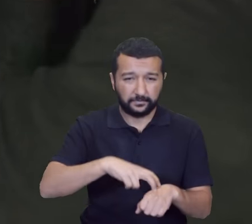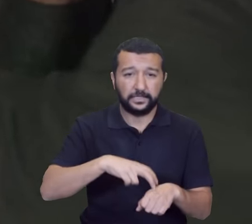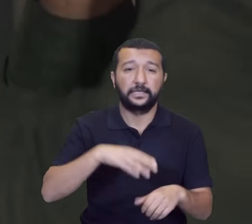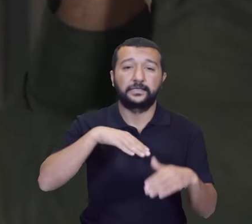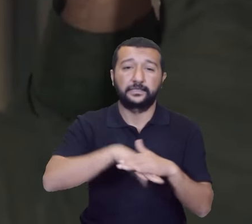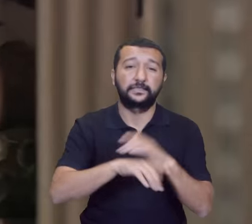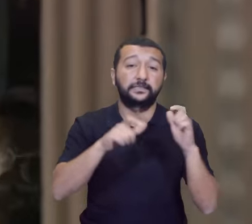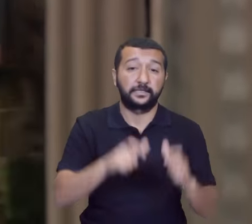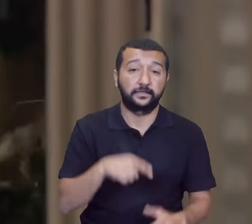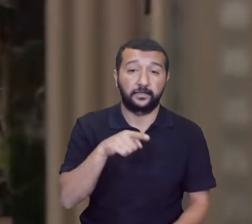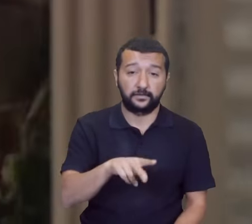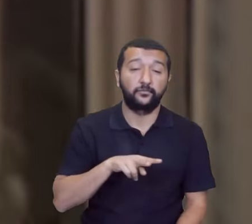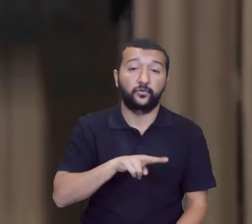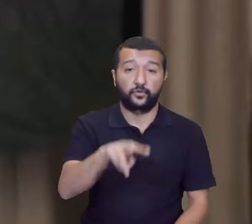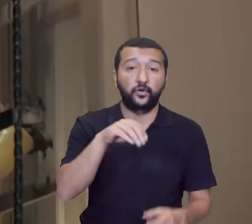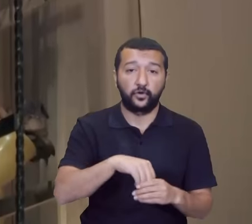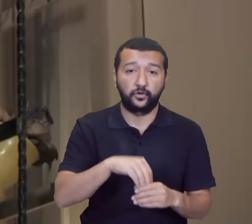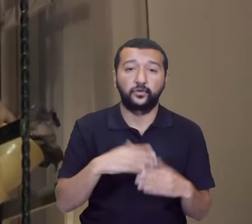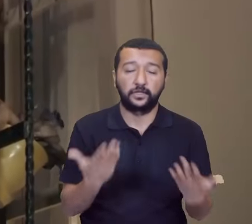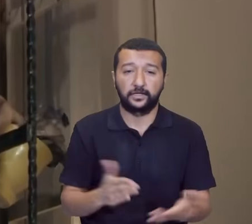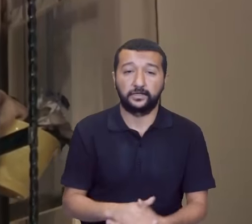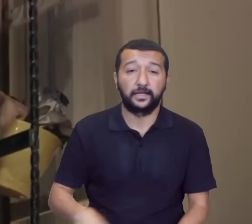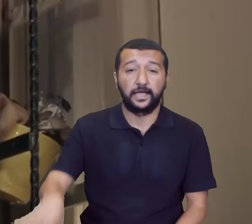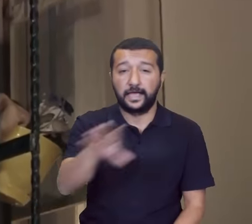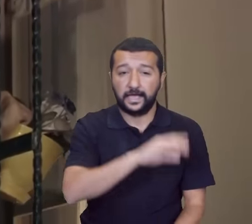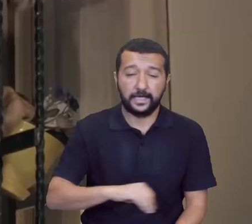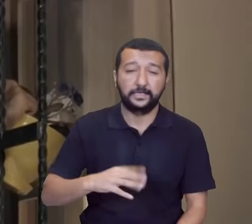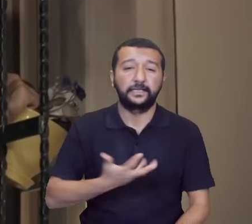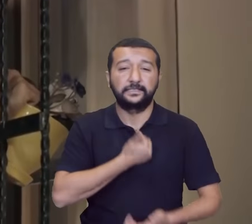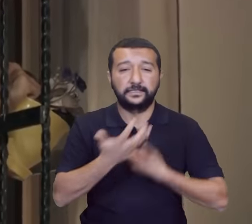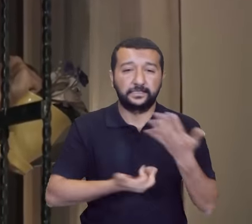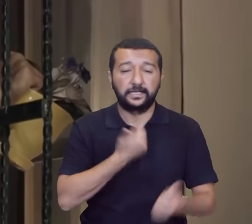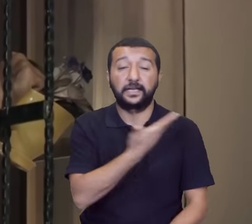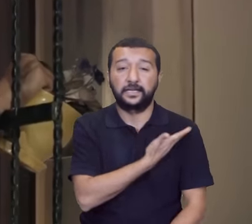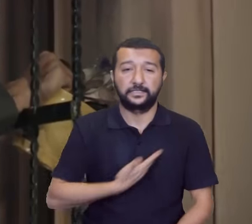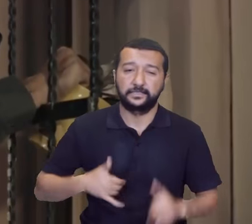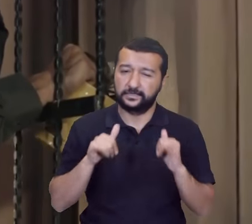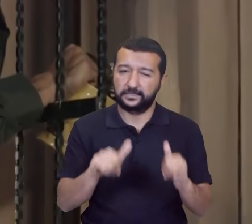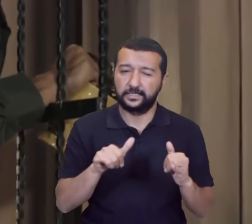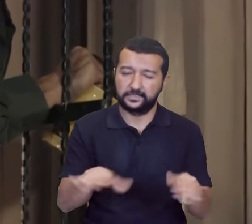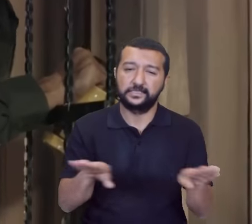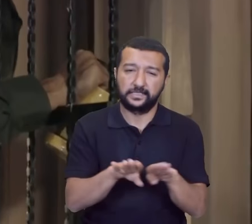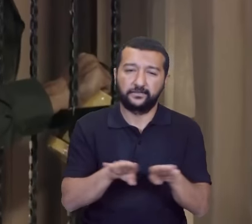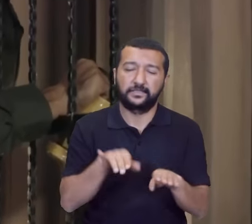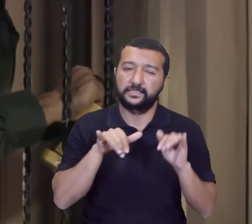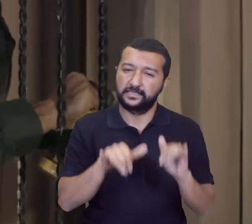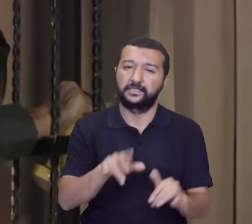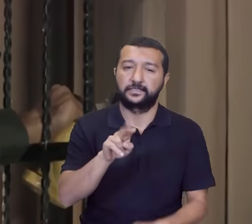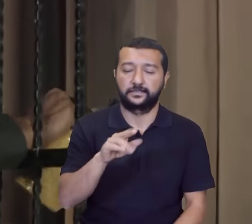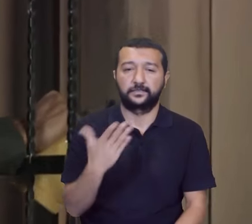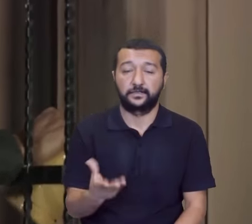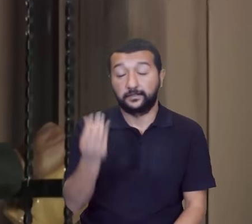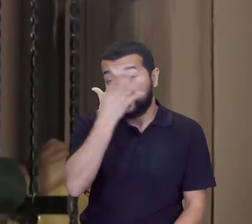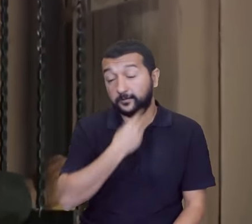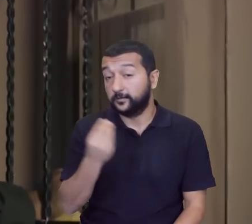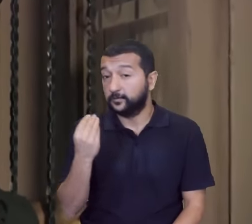Herkesten bir anı saklar bu yolları. Saksının kenarından tutup tek eliyle tepelere